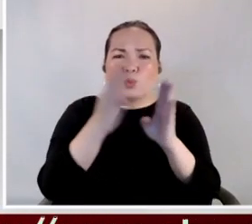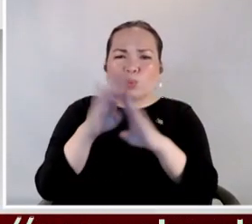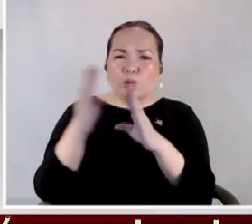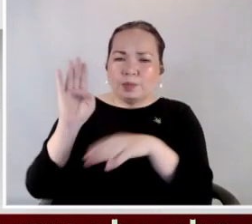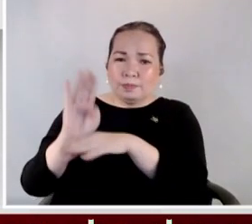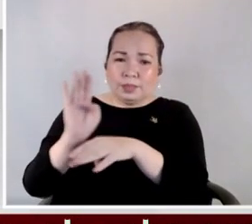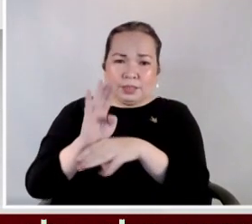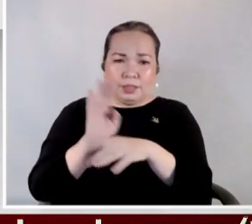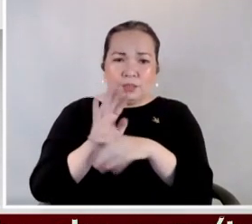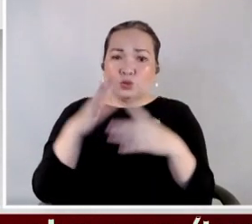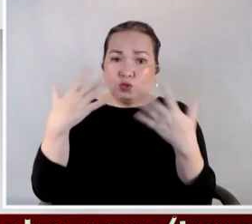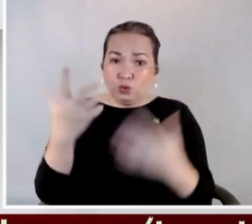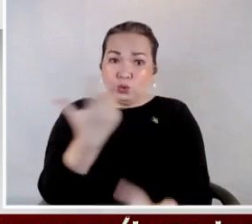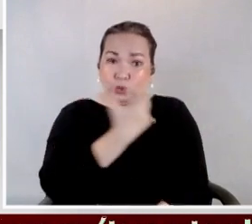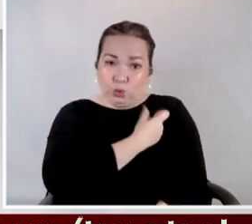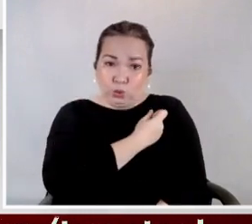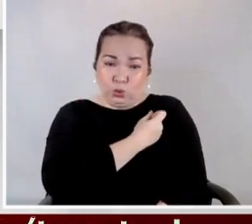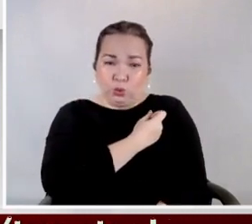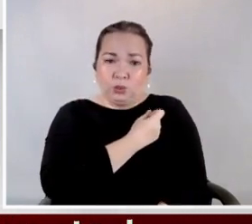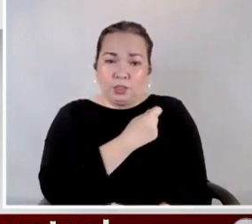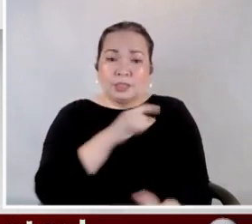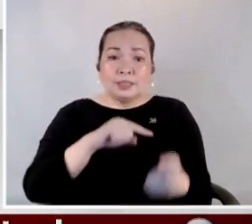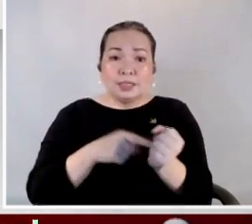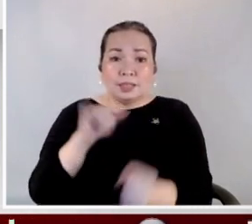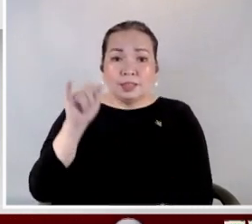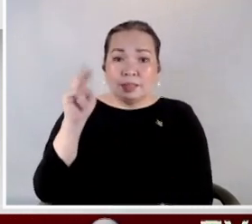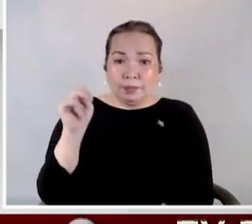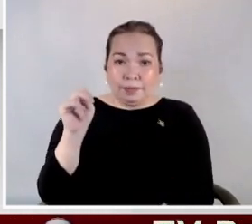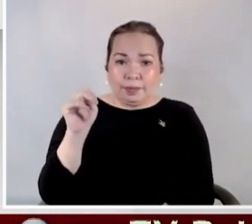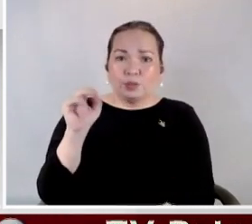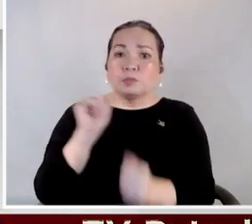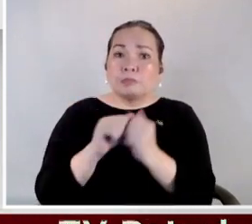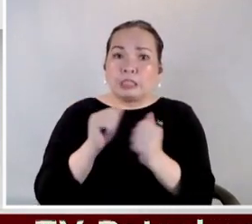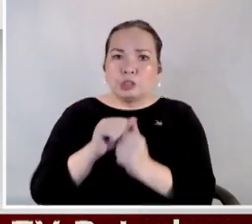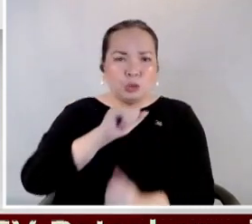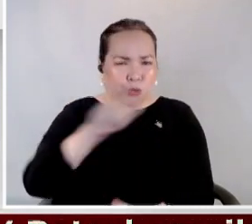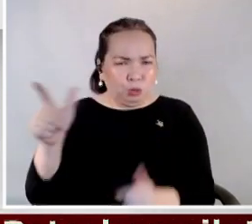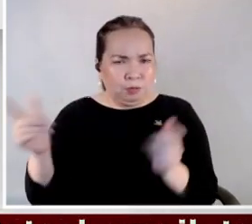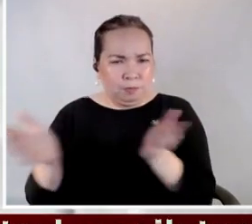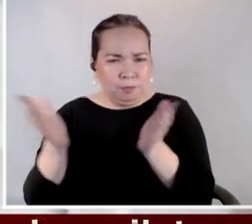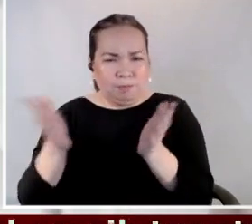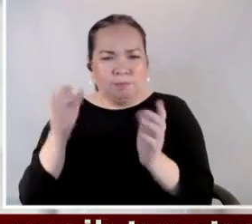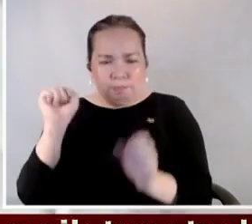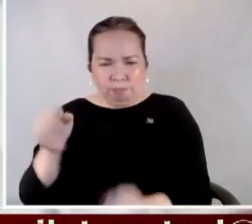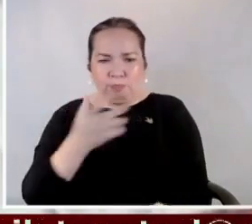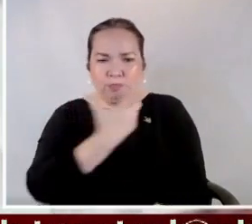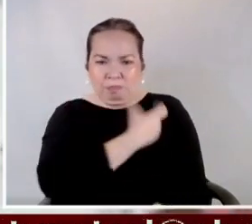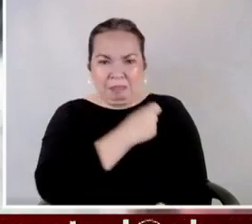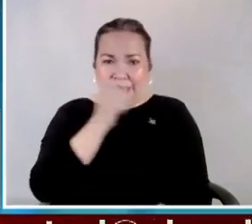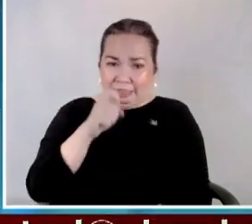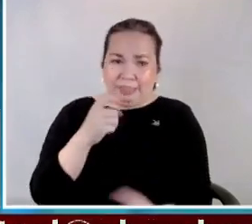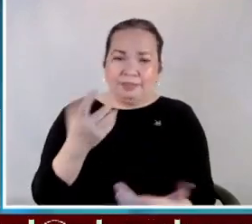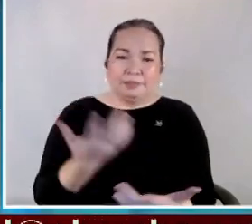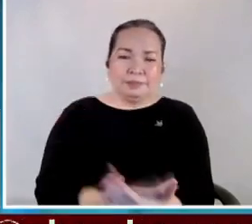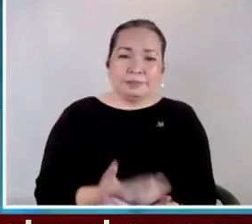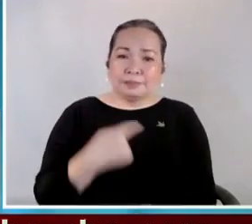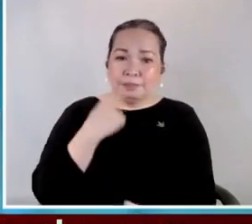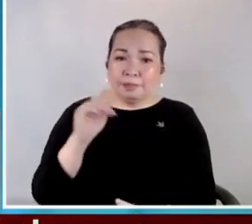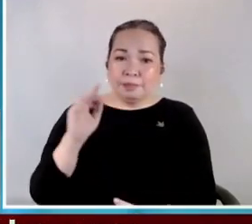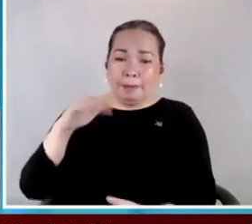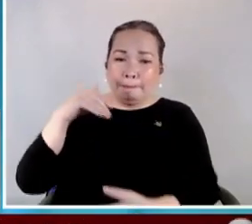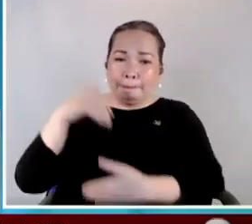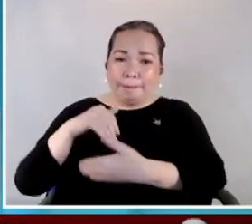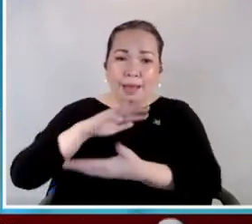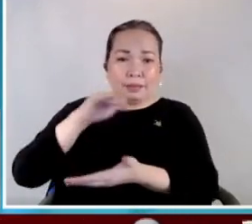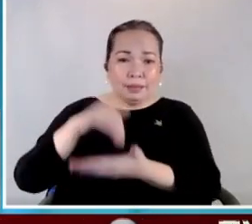bakunado na individual simula Enero para maingganyo na rin ang publiko na magpabakuna. Ayon kay Bangko Sentral Governor Benjamin